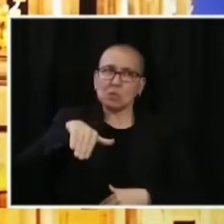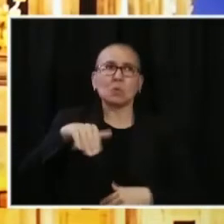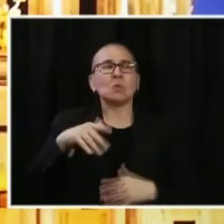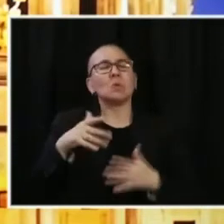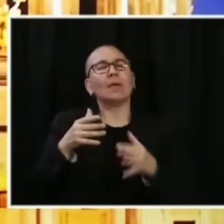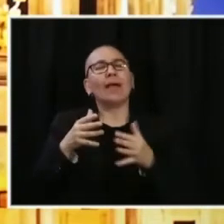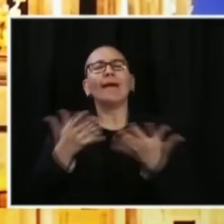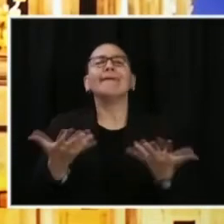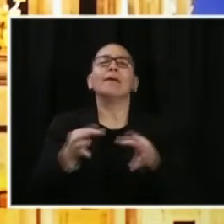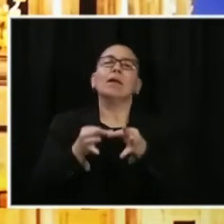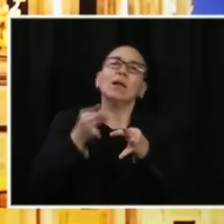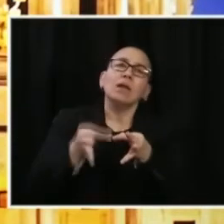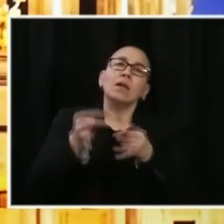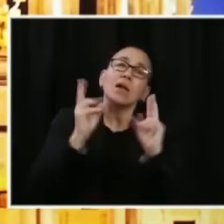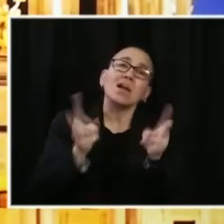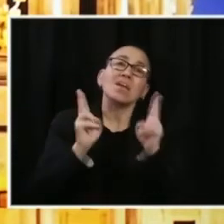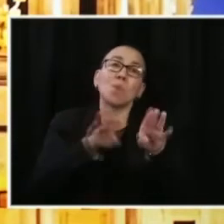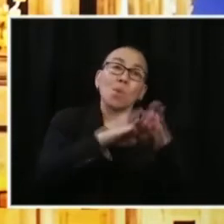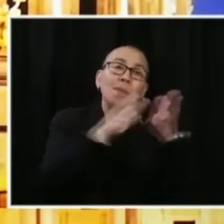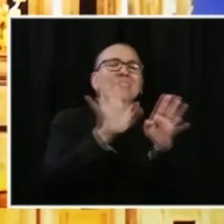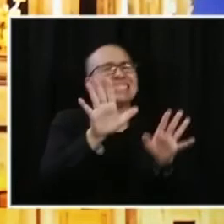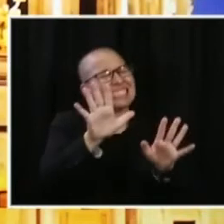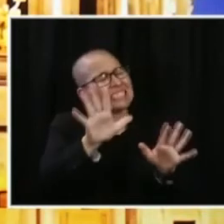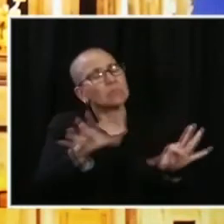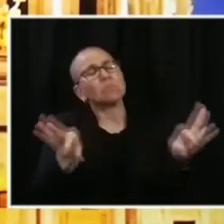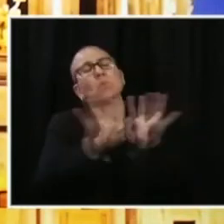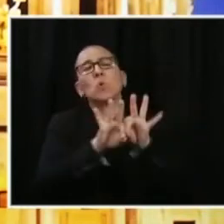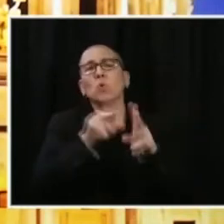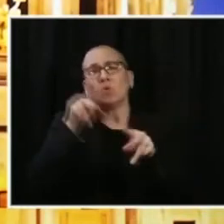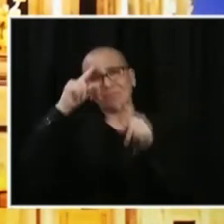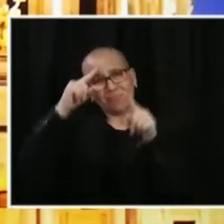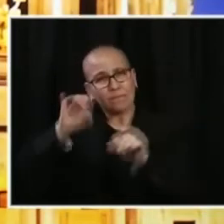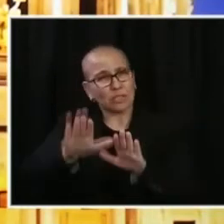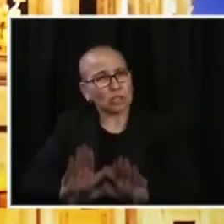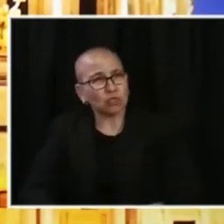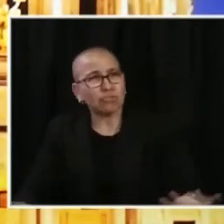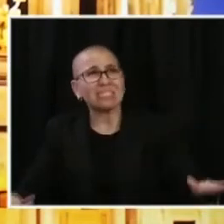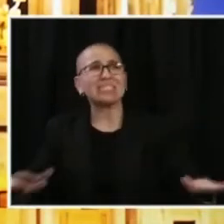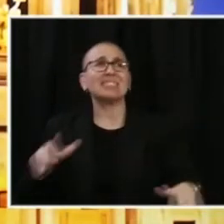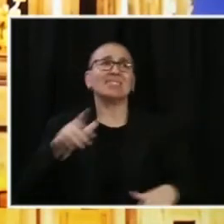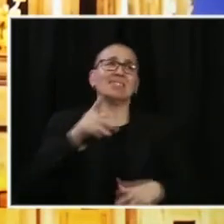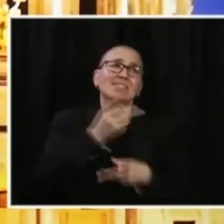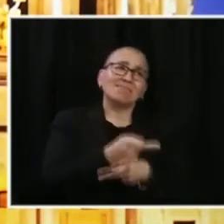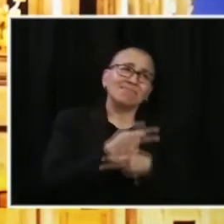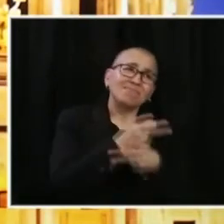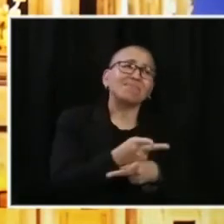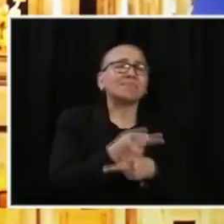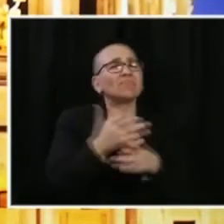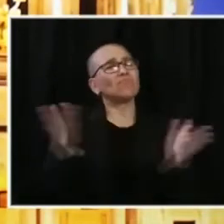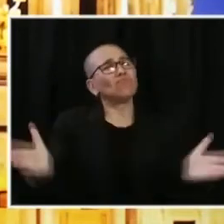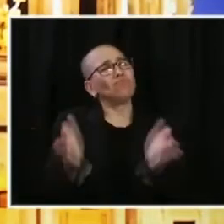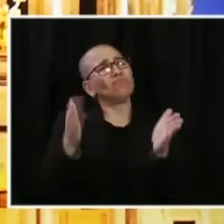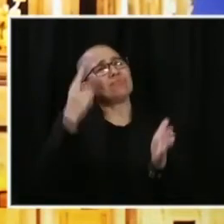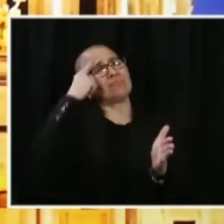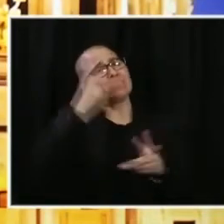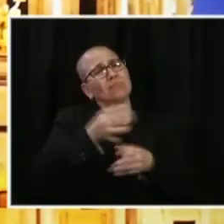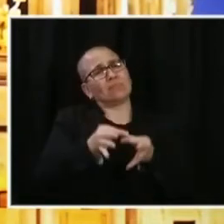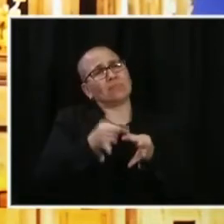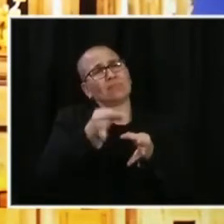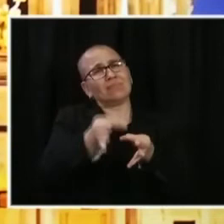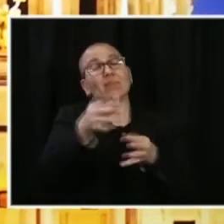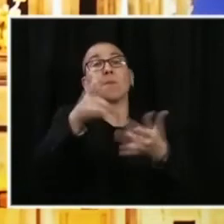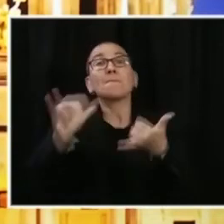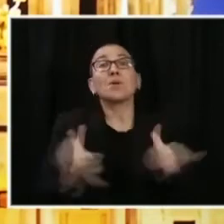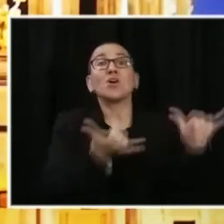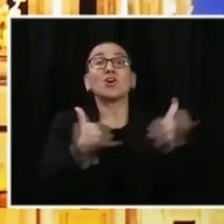lý nhà nó chợ nó xí ở chợ chống lộ thế chợ đành lộ tàu mốt ở nhà nó chợ là mình chùa chè lợ bé khỏi